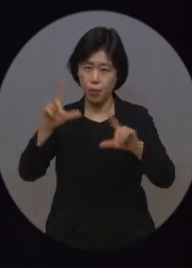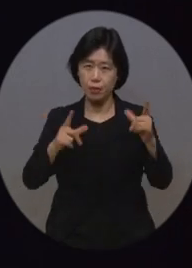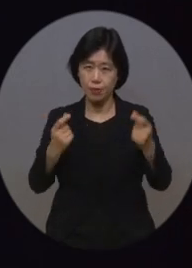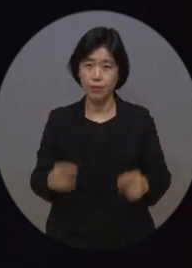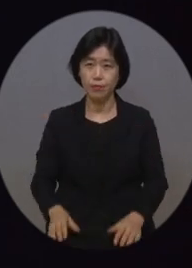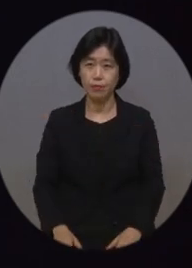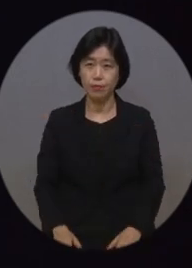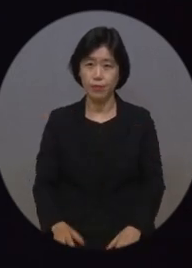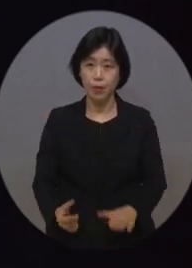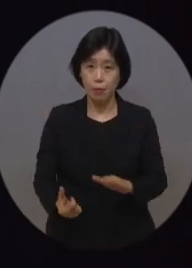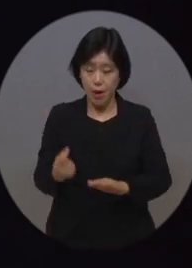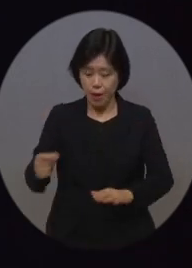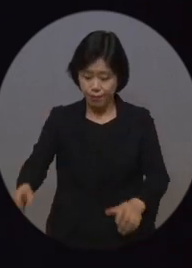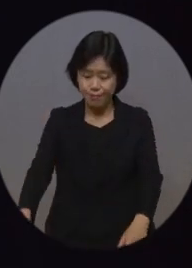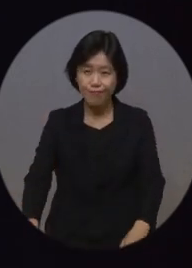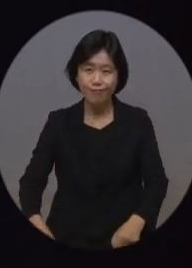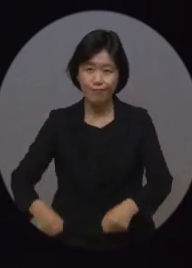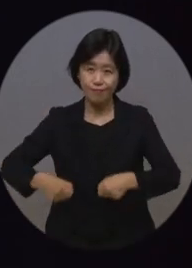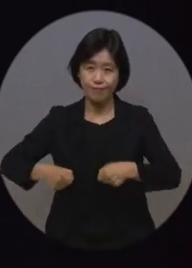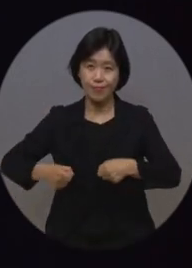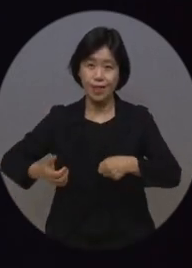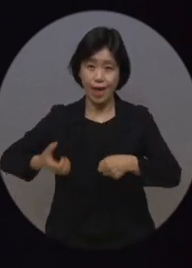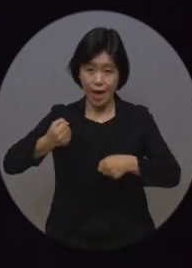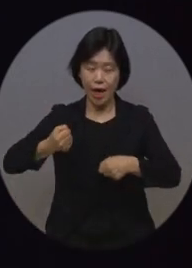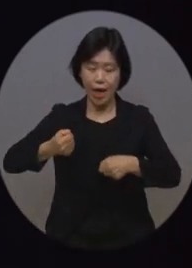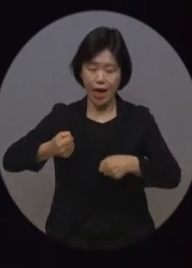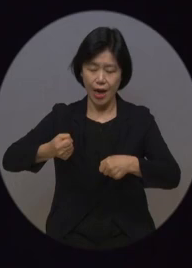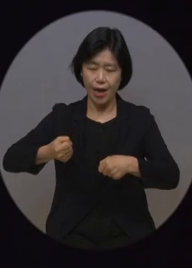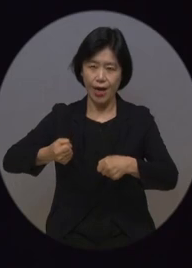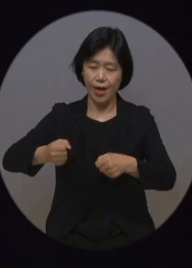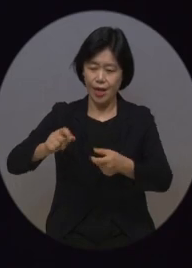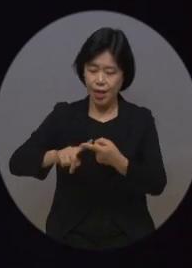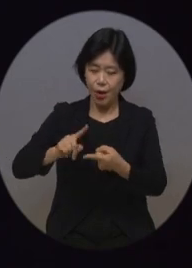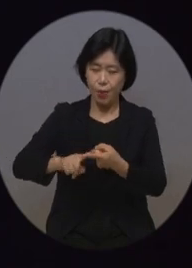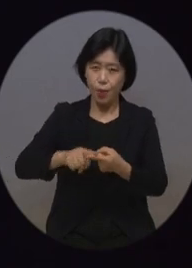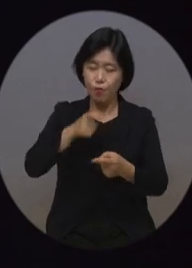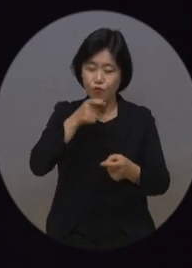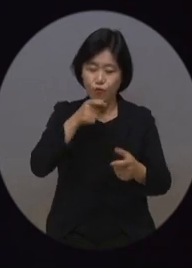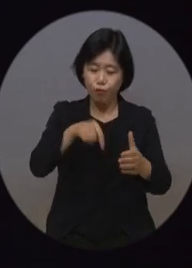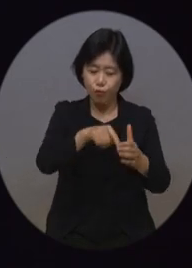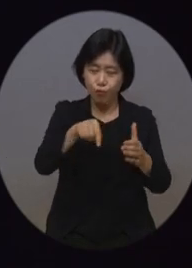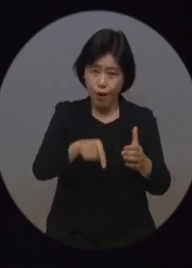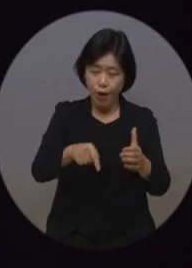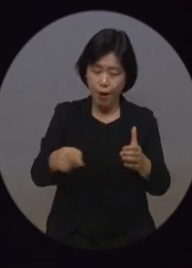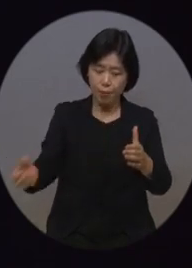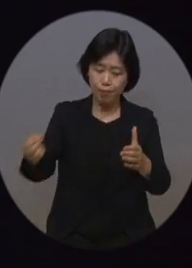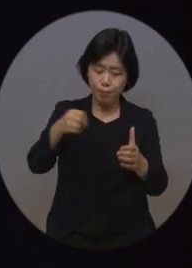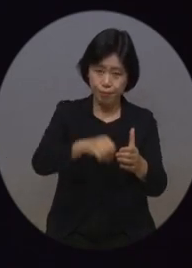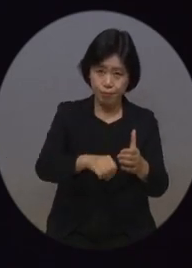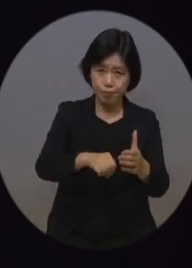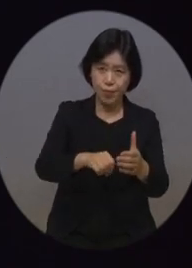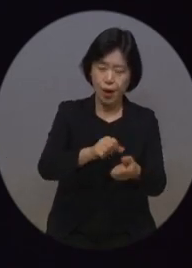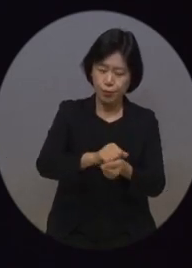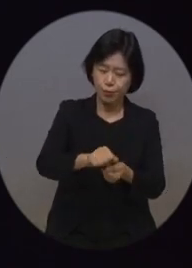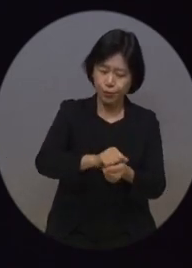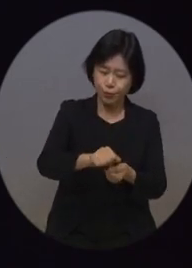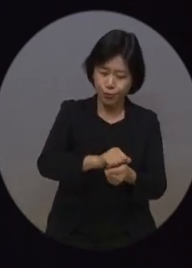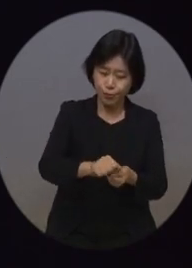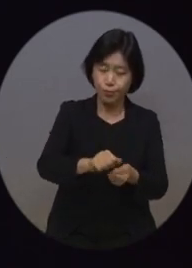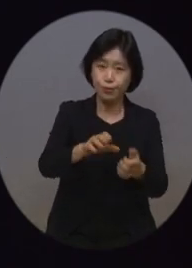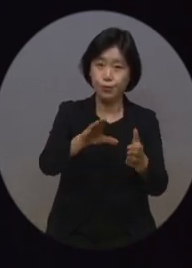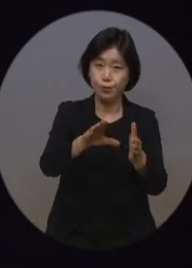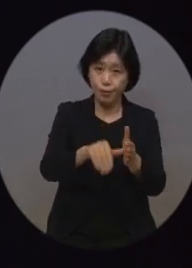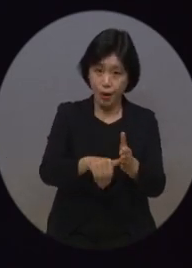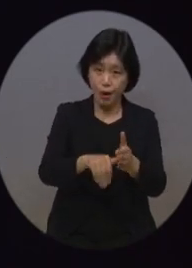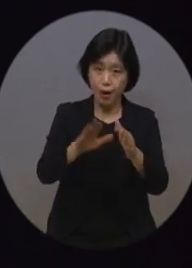얼른 집어들고 일어나 물속에 던져 넣으면 달려온 하루가